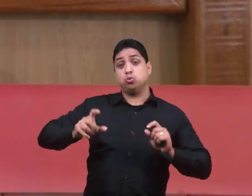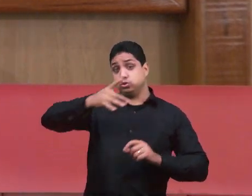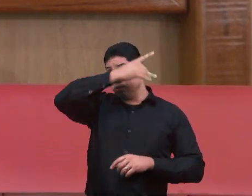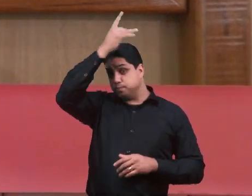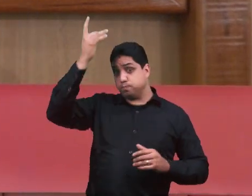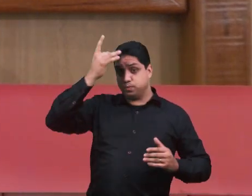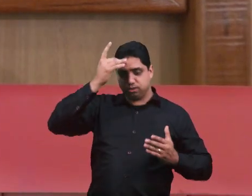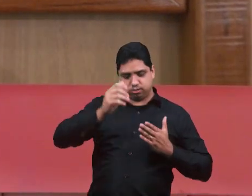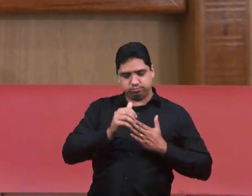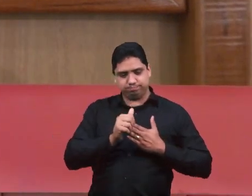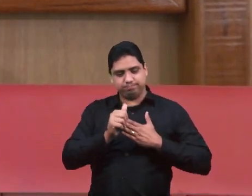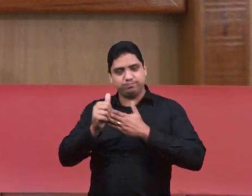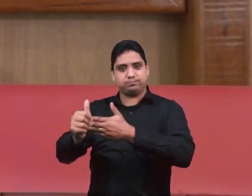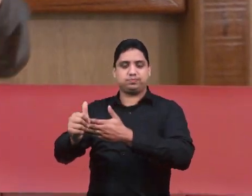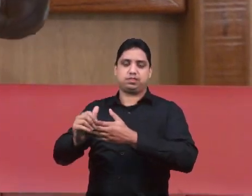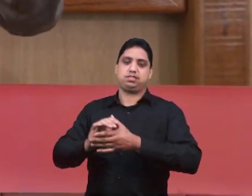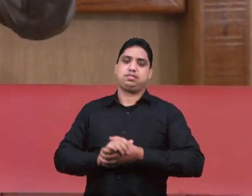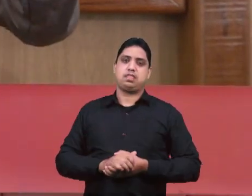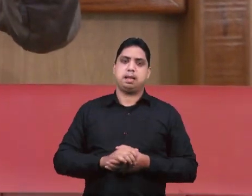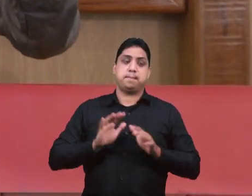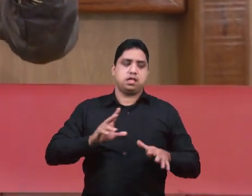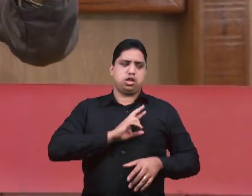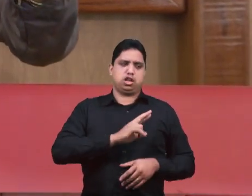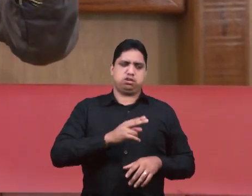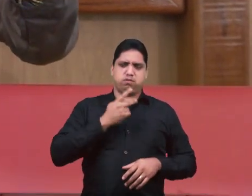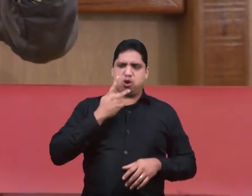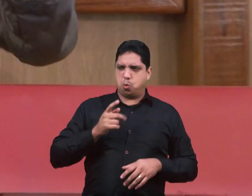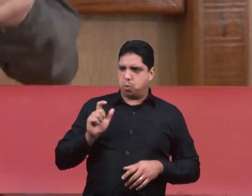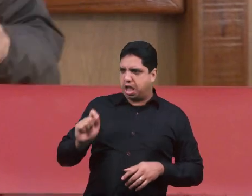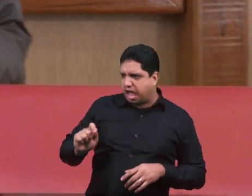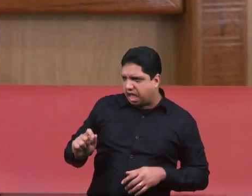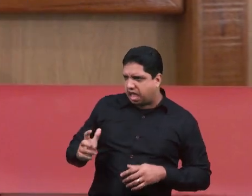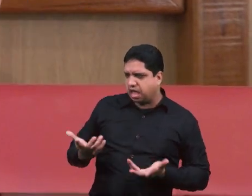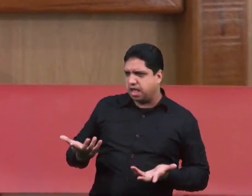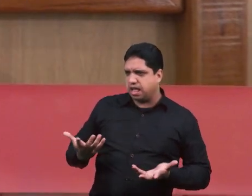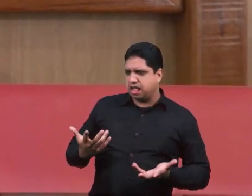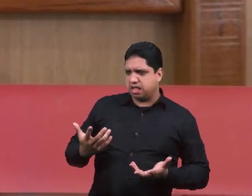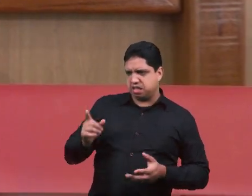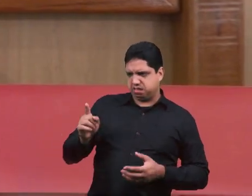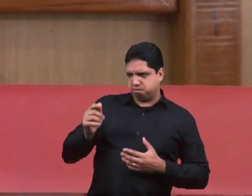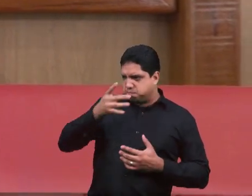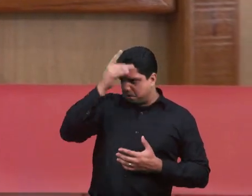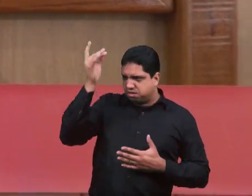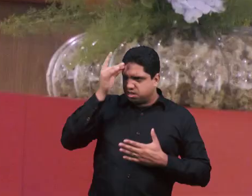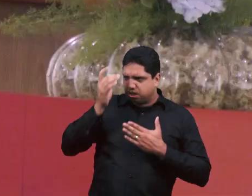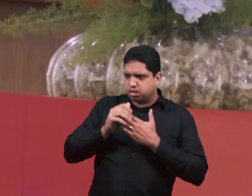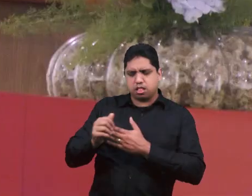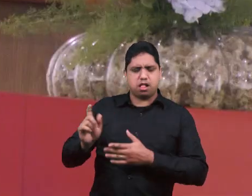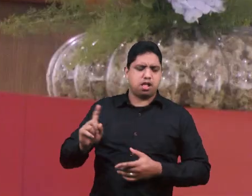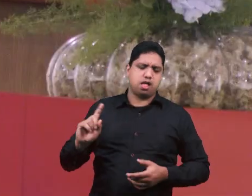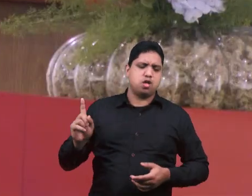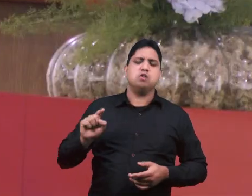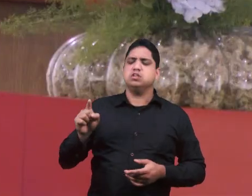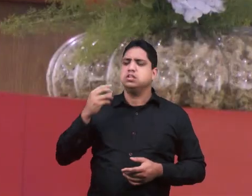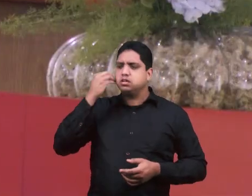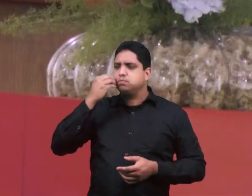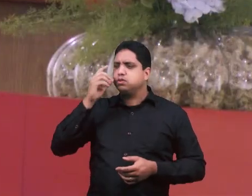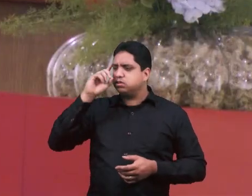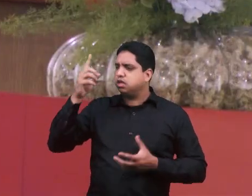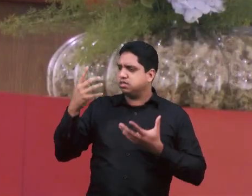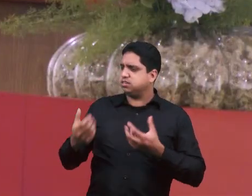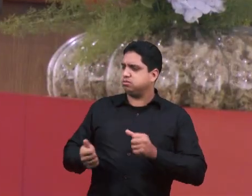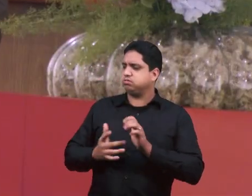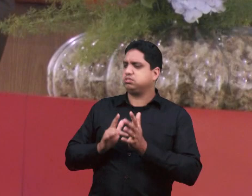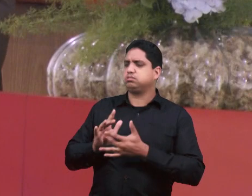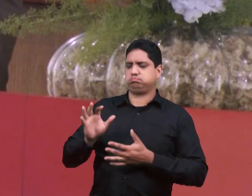le Saint-Esprit. Mais la religion a dit non, c'est pas comme ça. Vous avez eu une expérience avec Dieu, vous